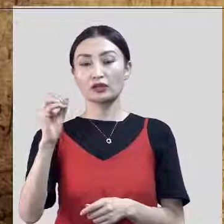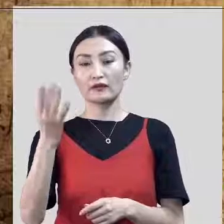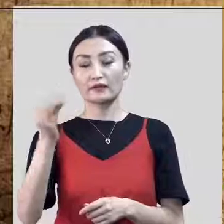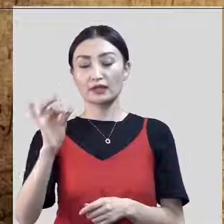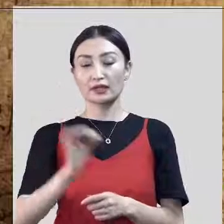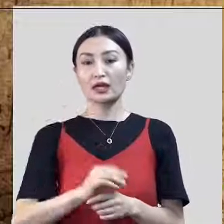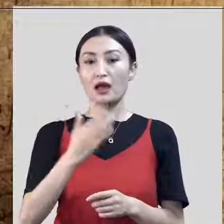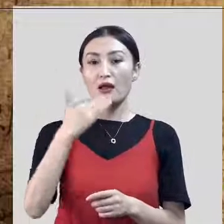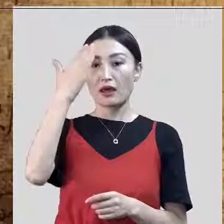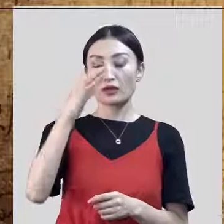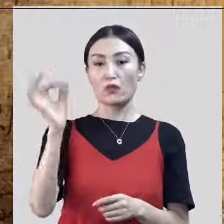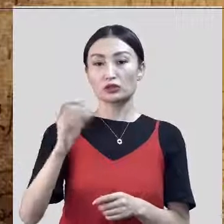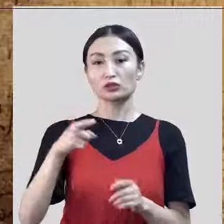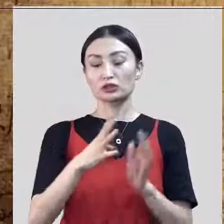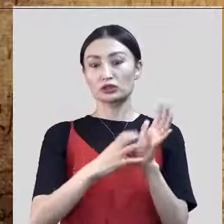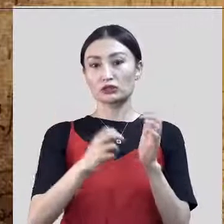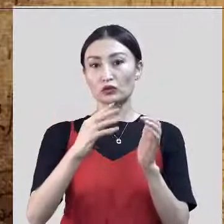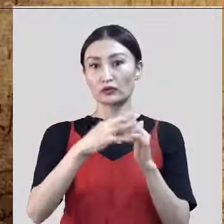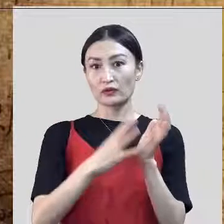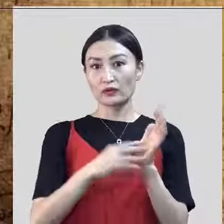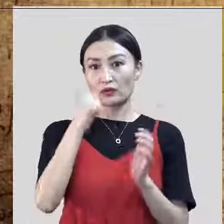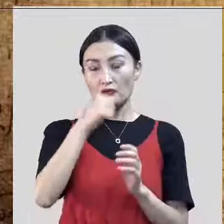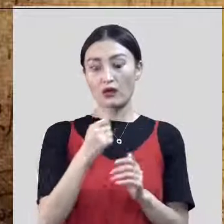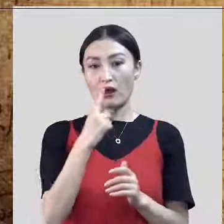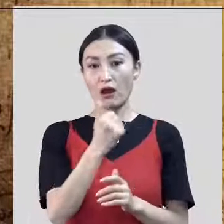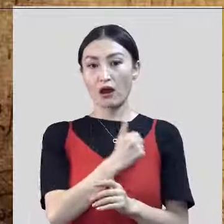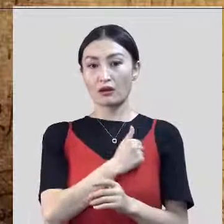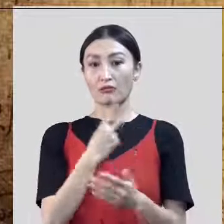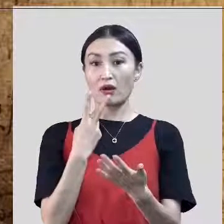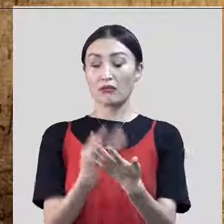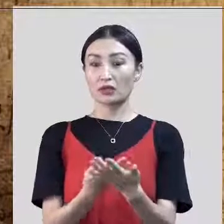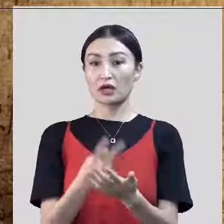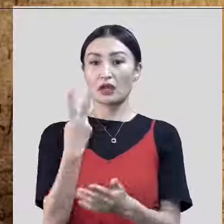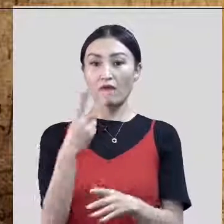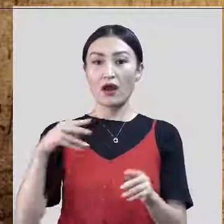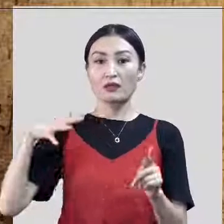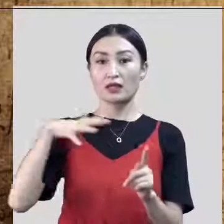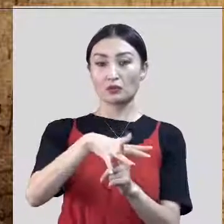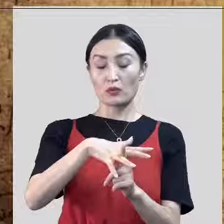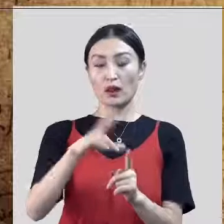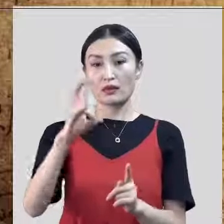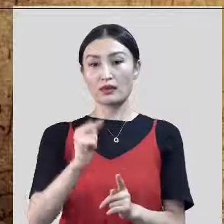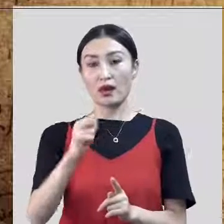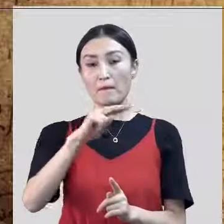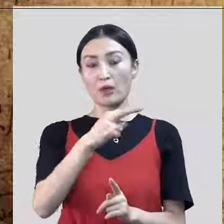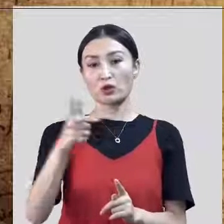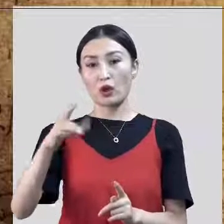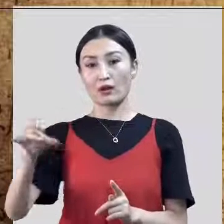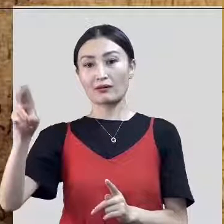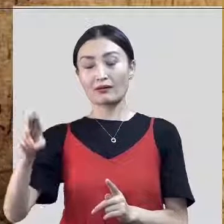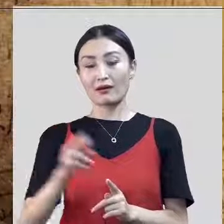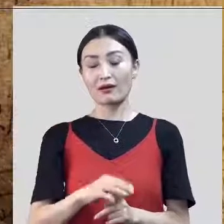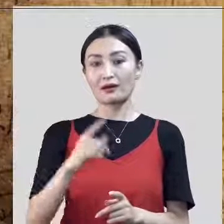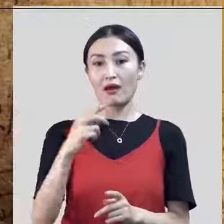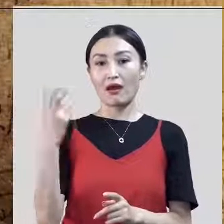и осенью 1919 года армия от отразила 2 наступления на петроград армии